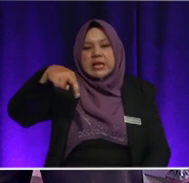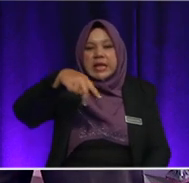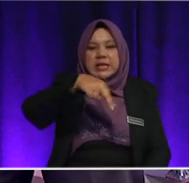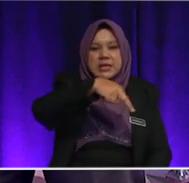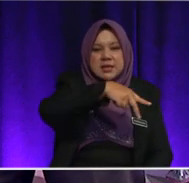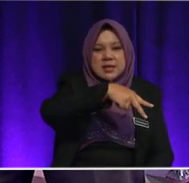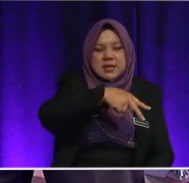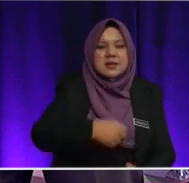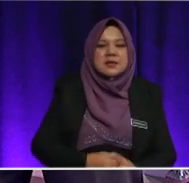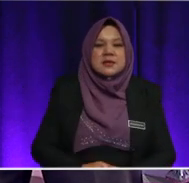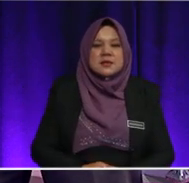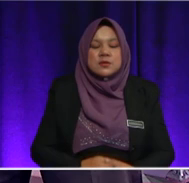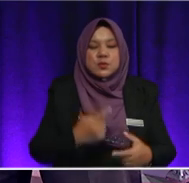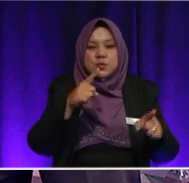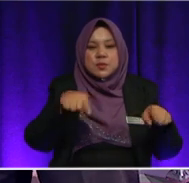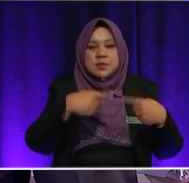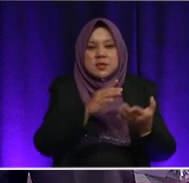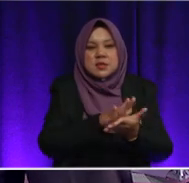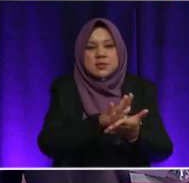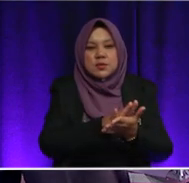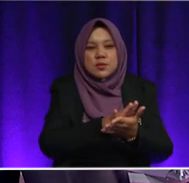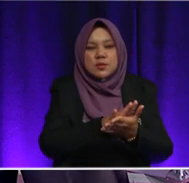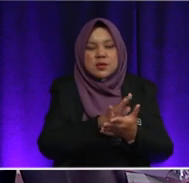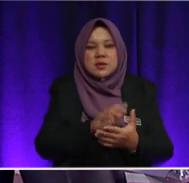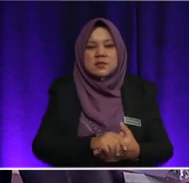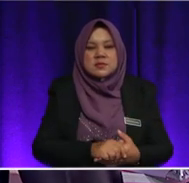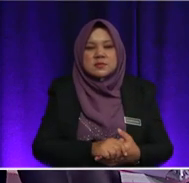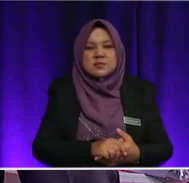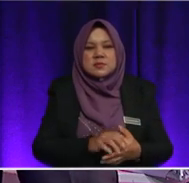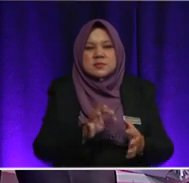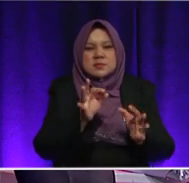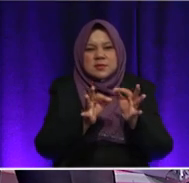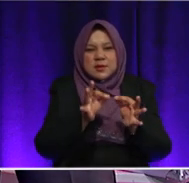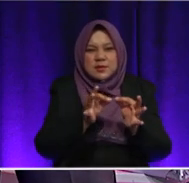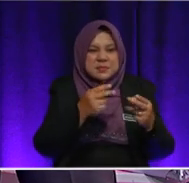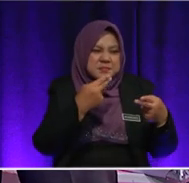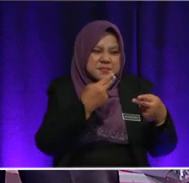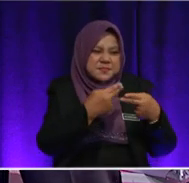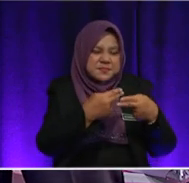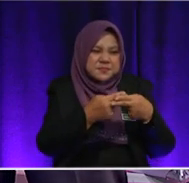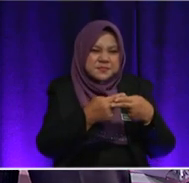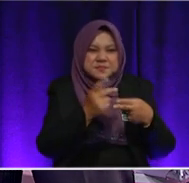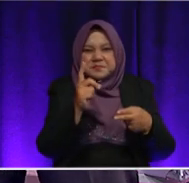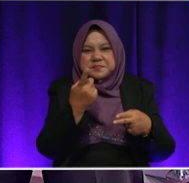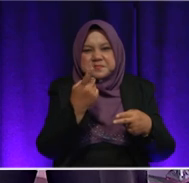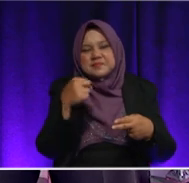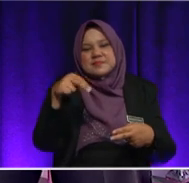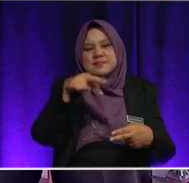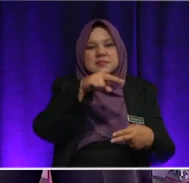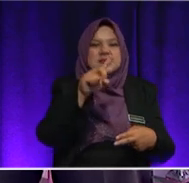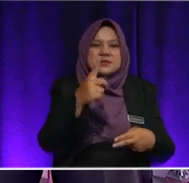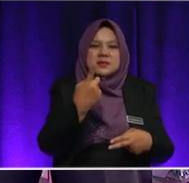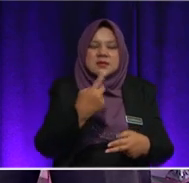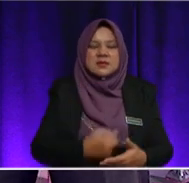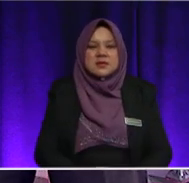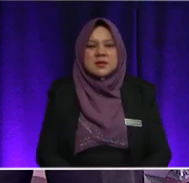untuk pergi ke sekolah tak perlulah anak mungkin rumah jarak 200 meter ataupun 100 m dengan